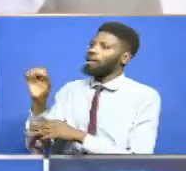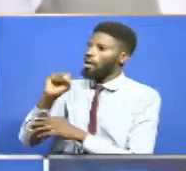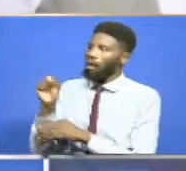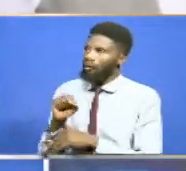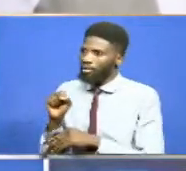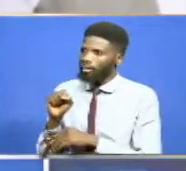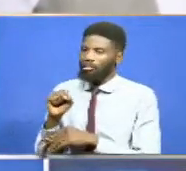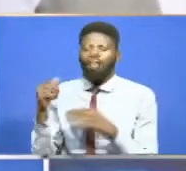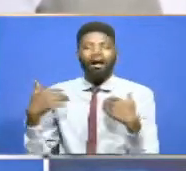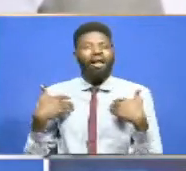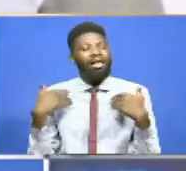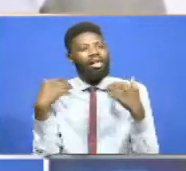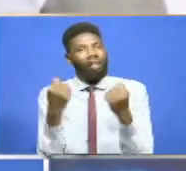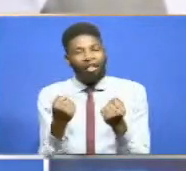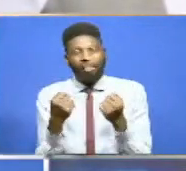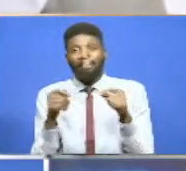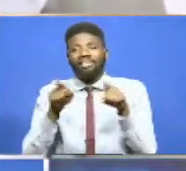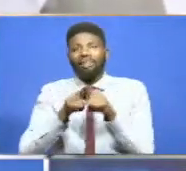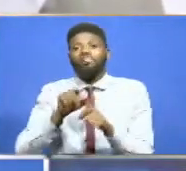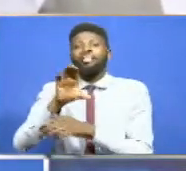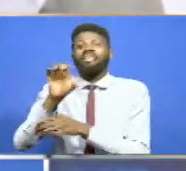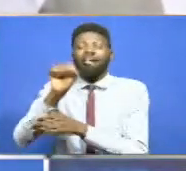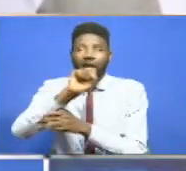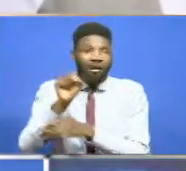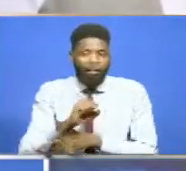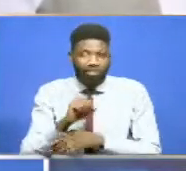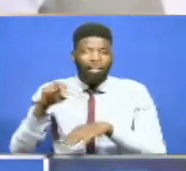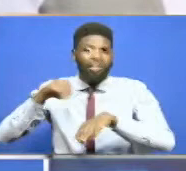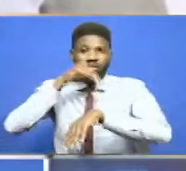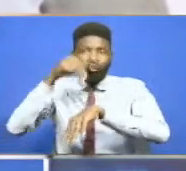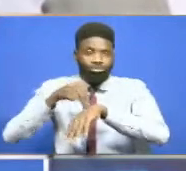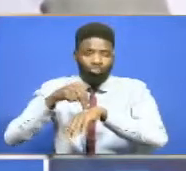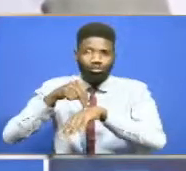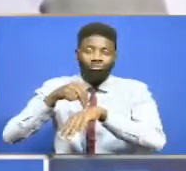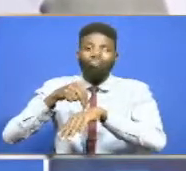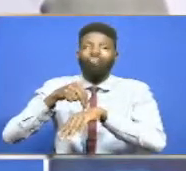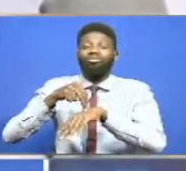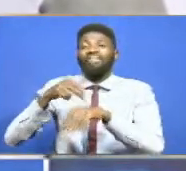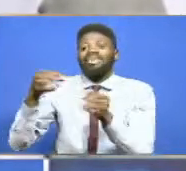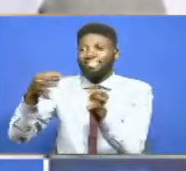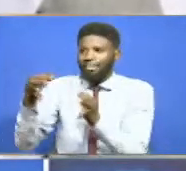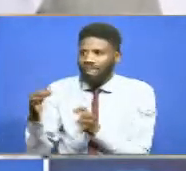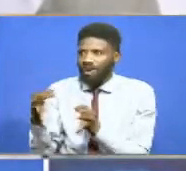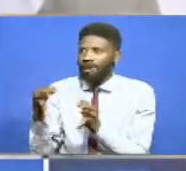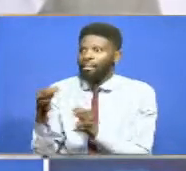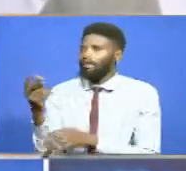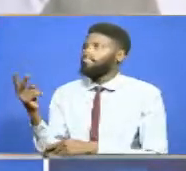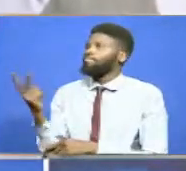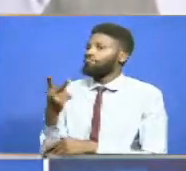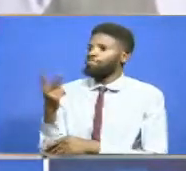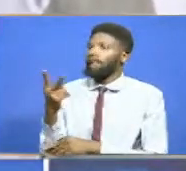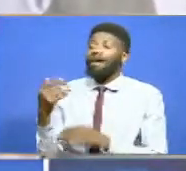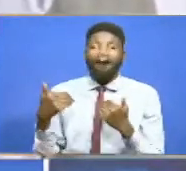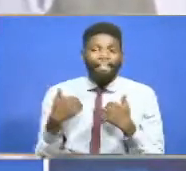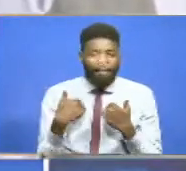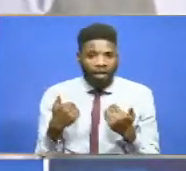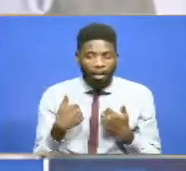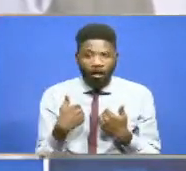for health and the cabinet secretary for the national treasury to set aside 18 billion